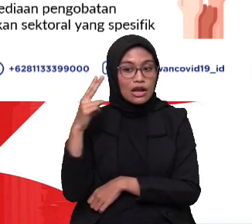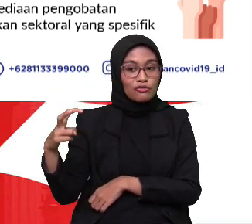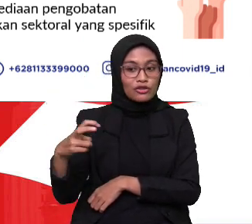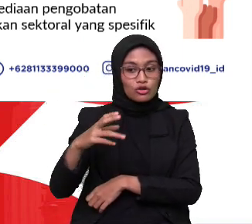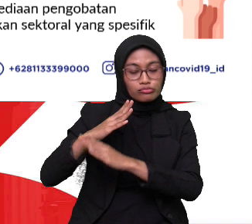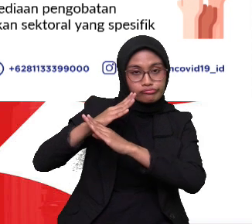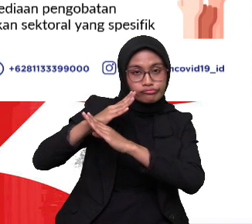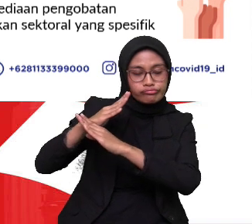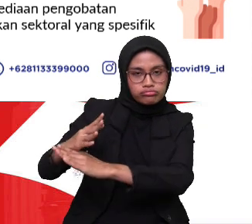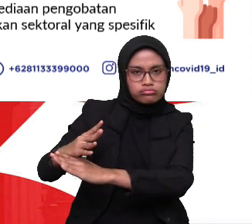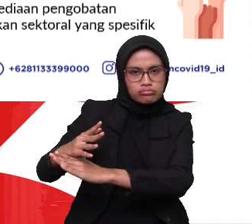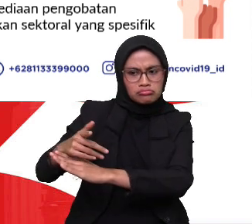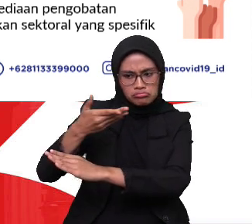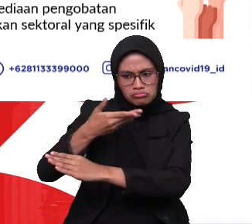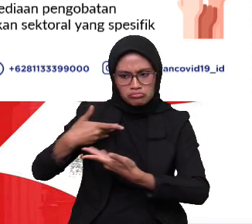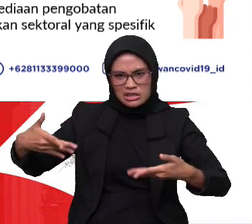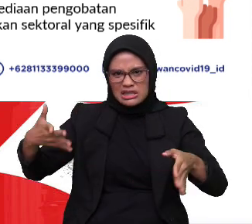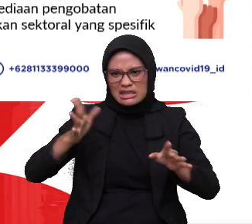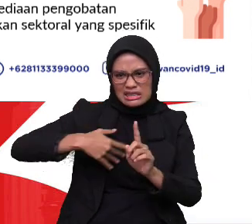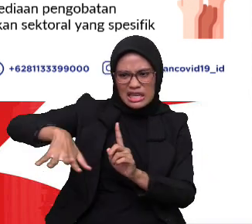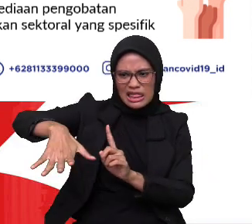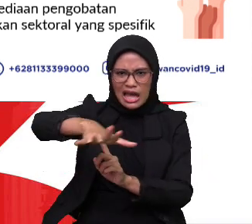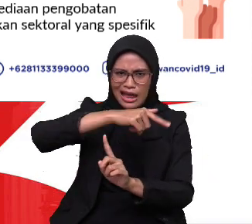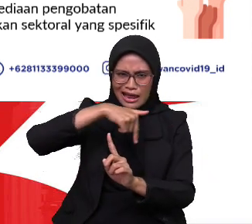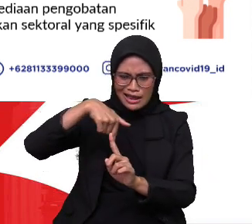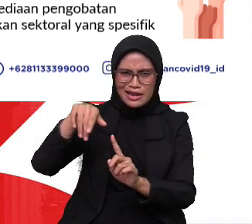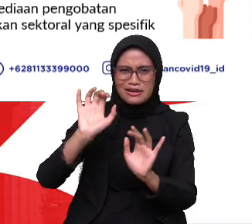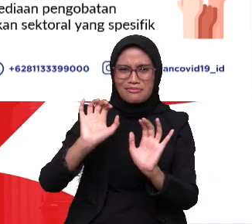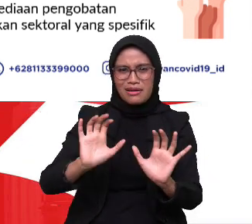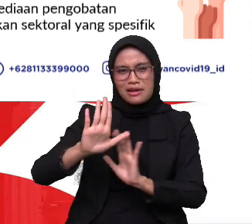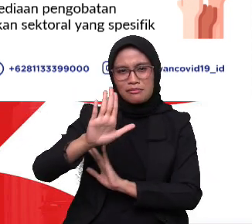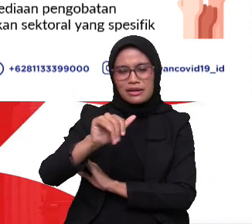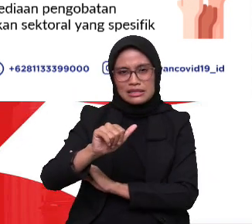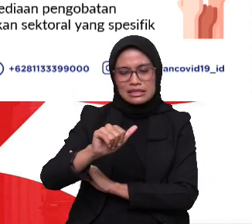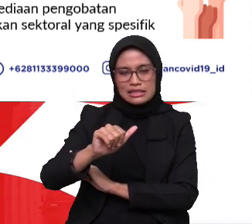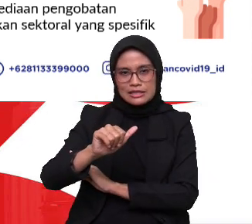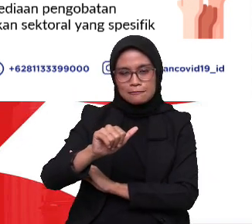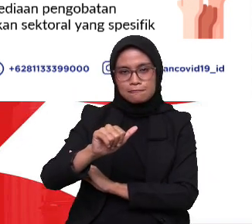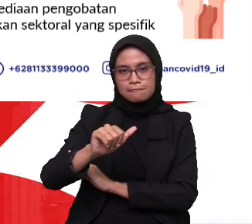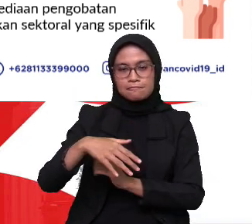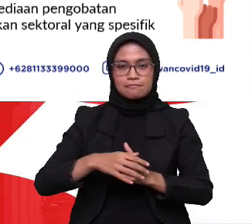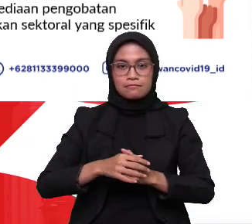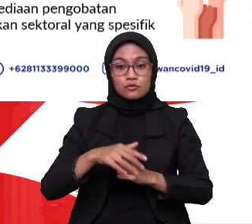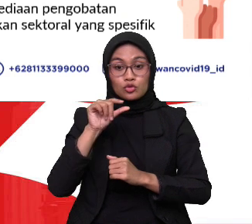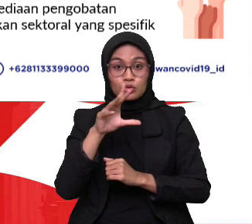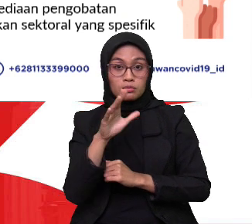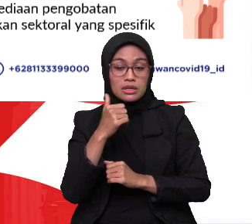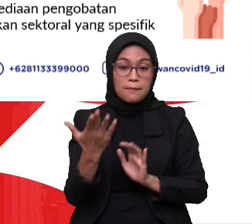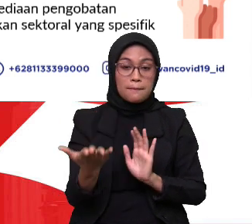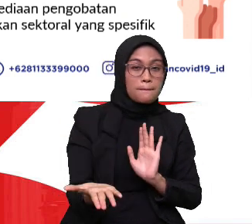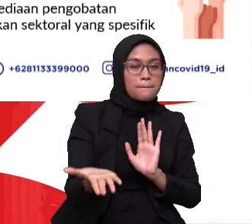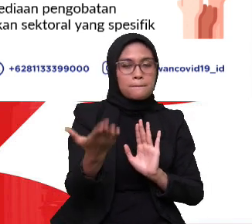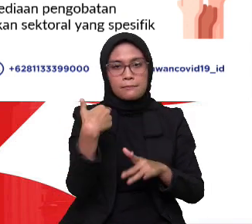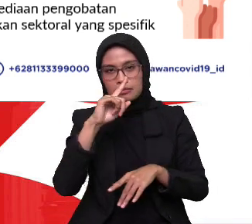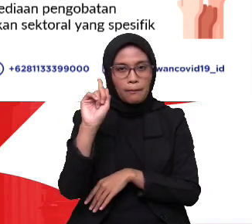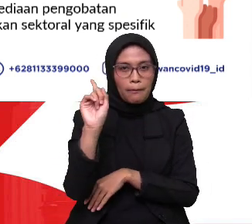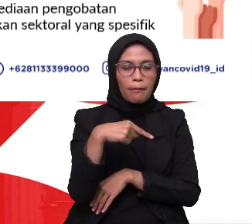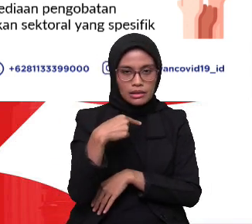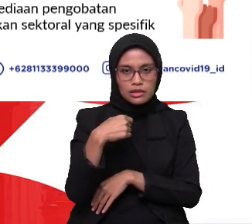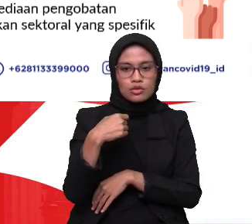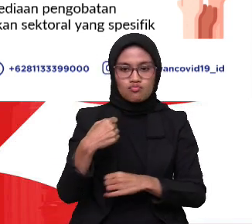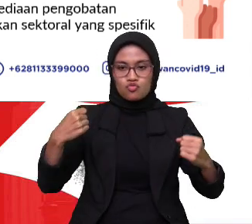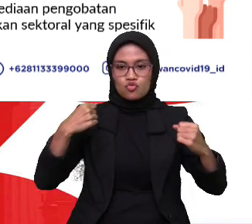masih menyebar di komunitas pada prinsipnya modalitas untuk dapat pulih lebih cepat bangkit lebih